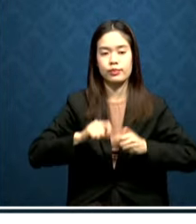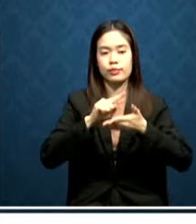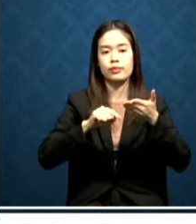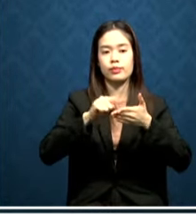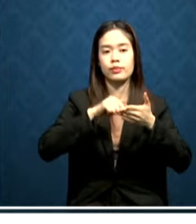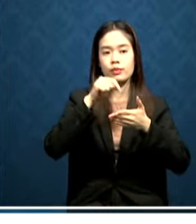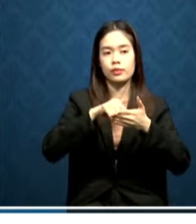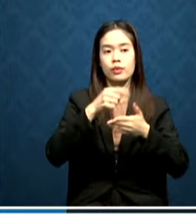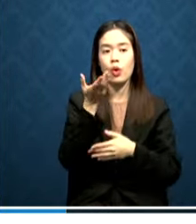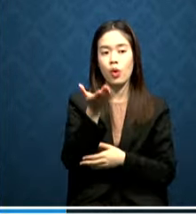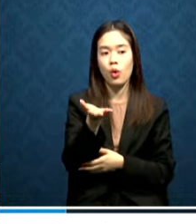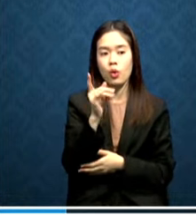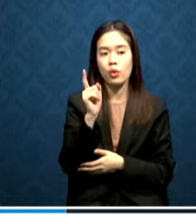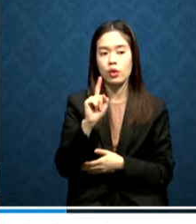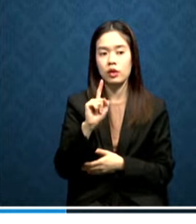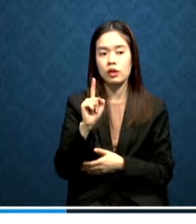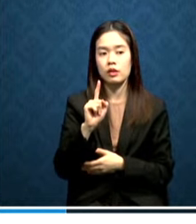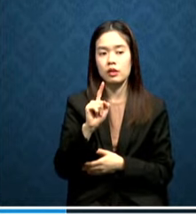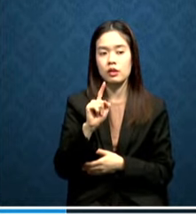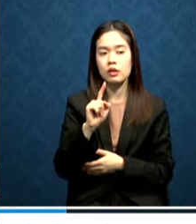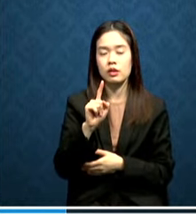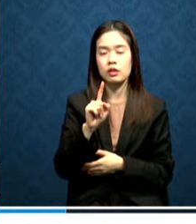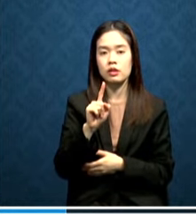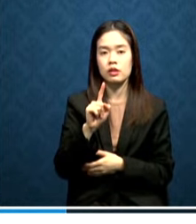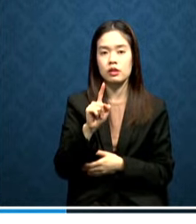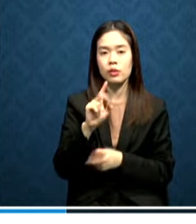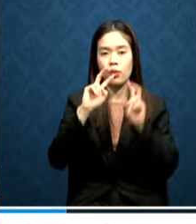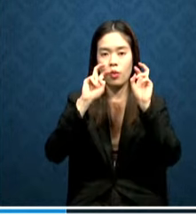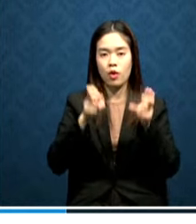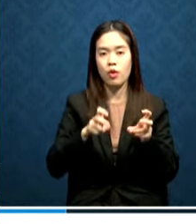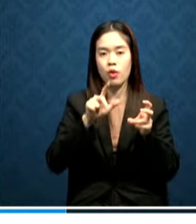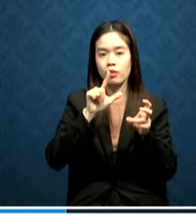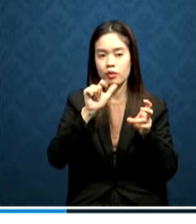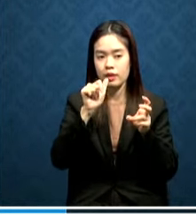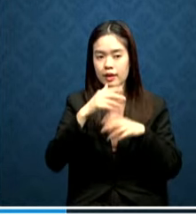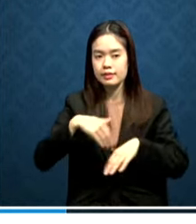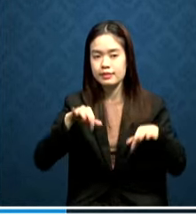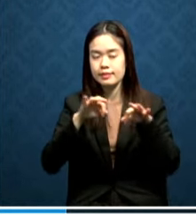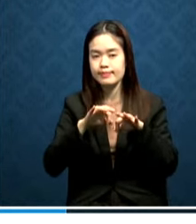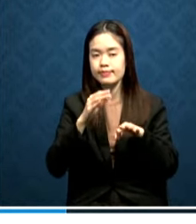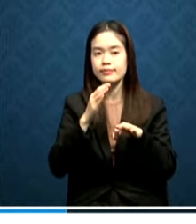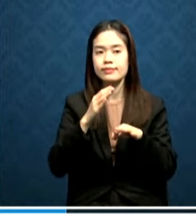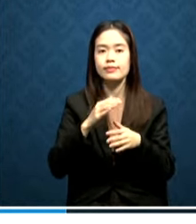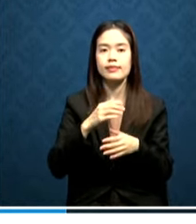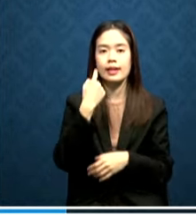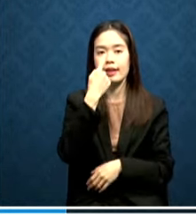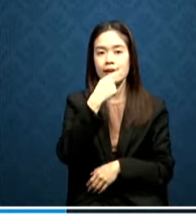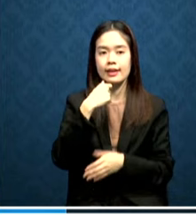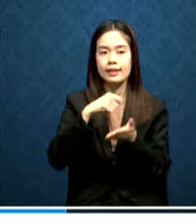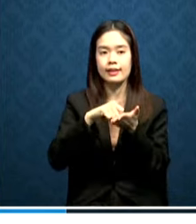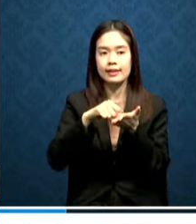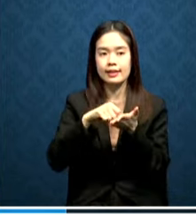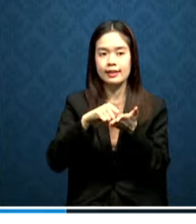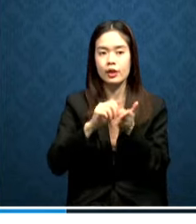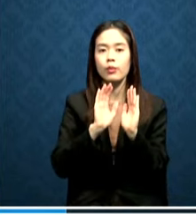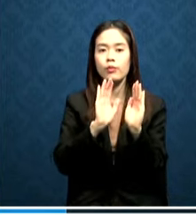ล้วก็ขอมีข้อสังเกตนะครับบางประการฝากไปยังผู้เสนอแก้ไขผู้ชี้แจงนะครับประเ